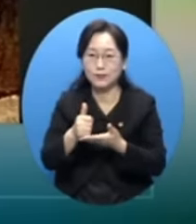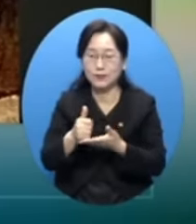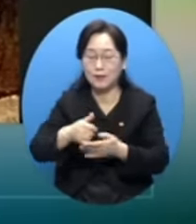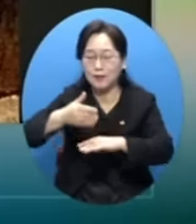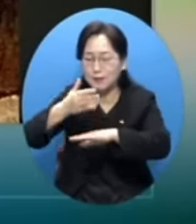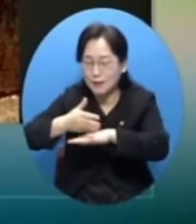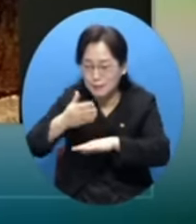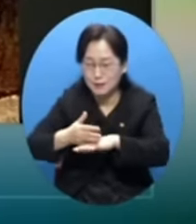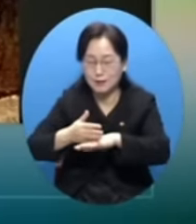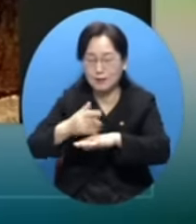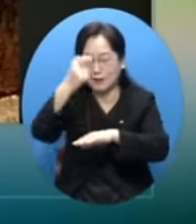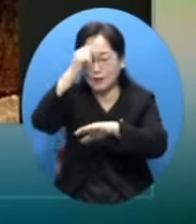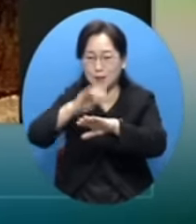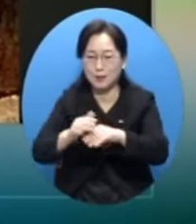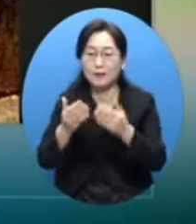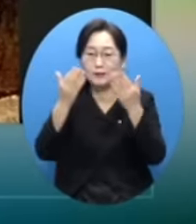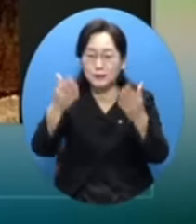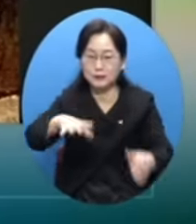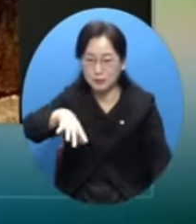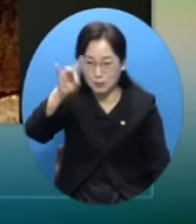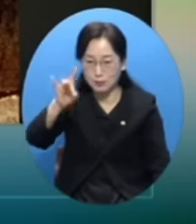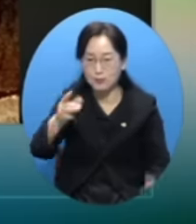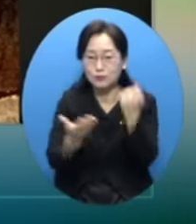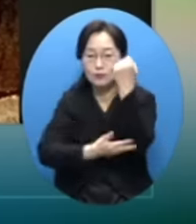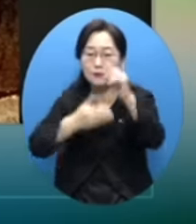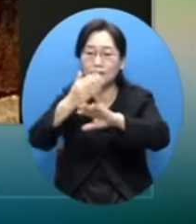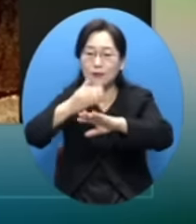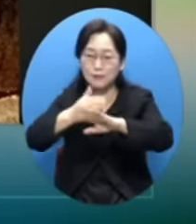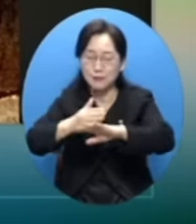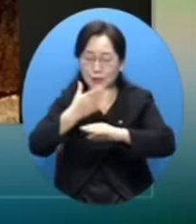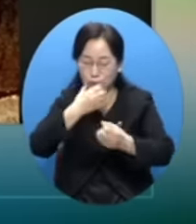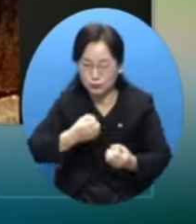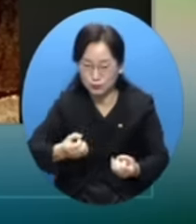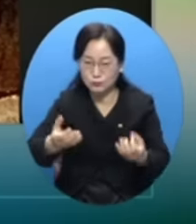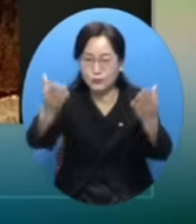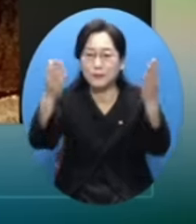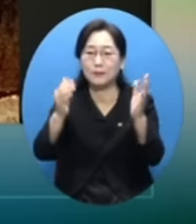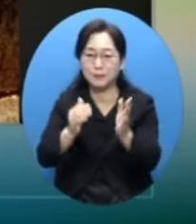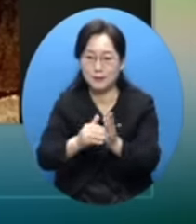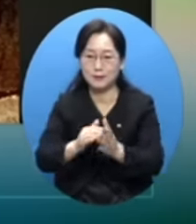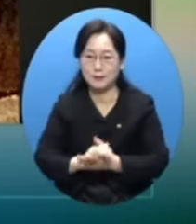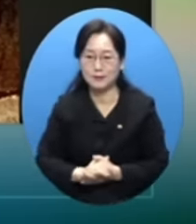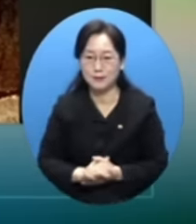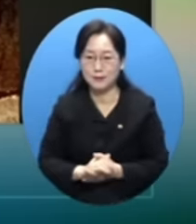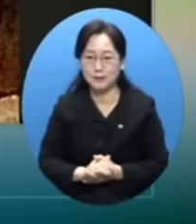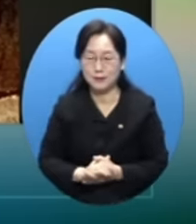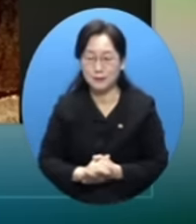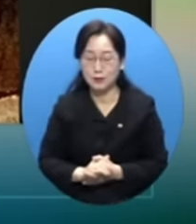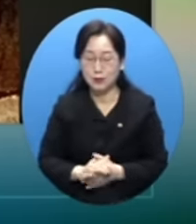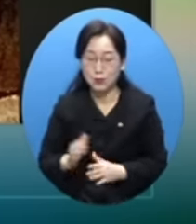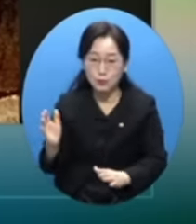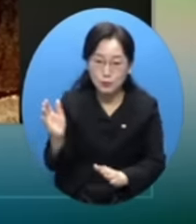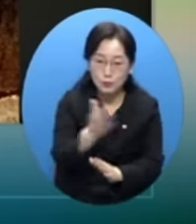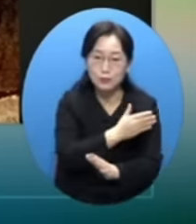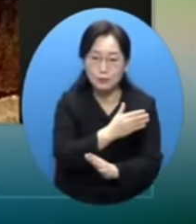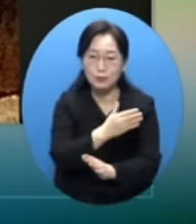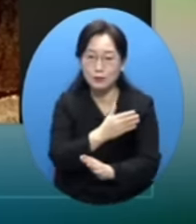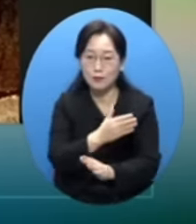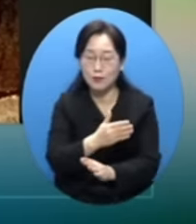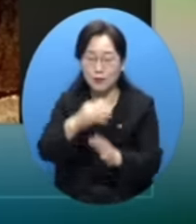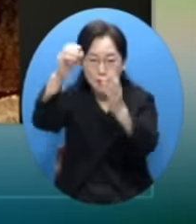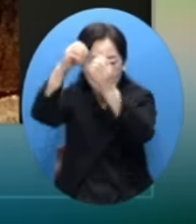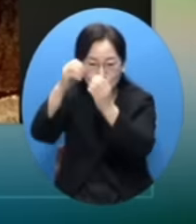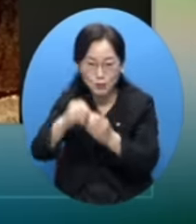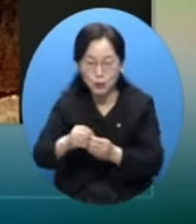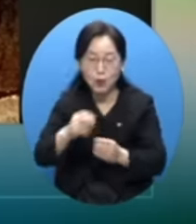감사 예배를 드리며 첫 추수감사를 축제 시간을 가졌습니다. 이후로 이 전통이